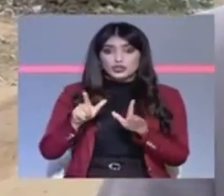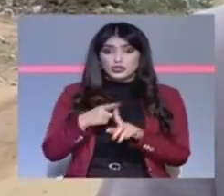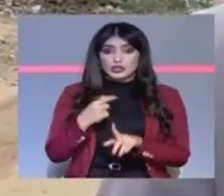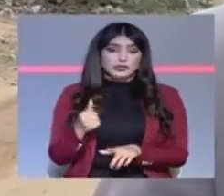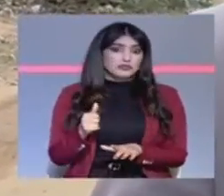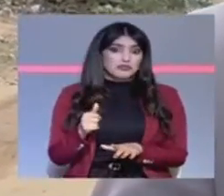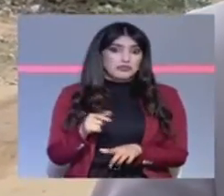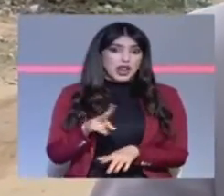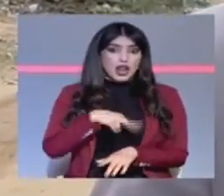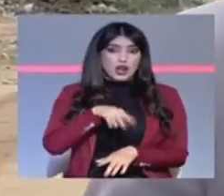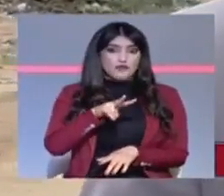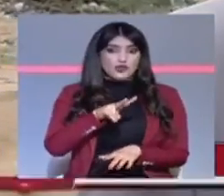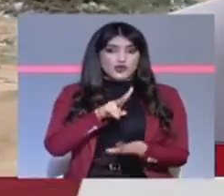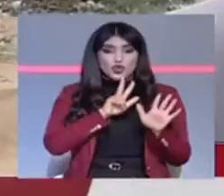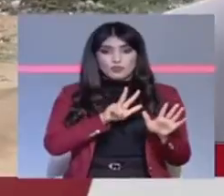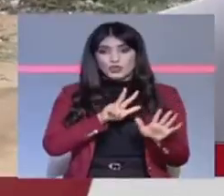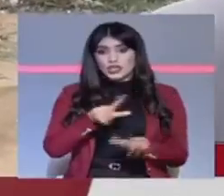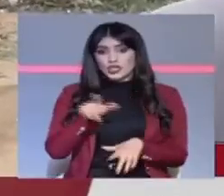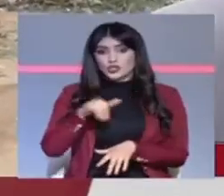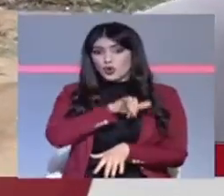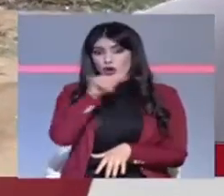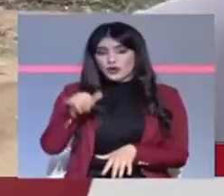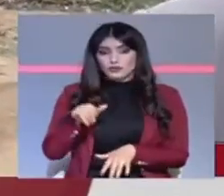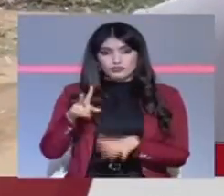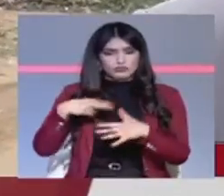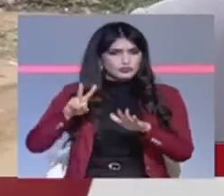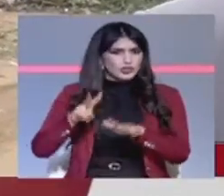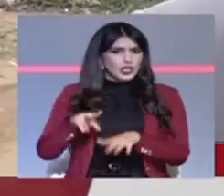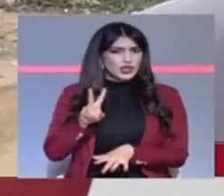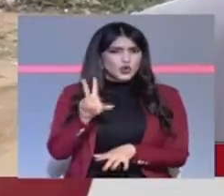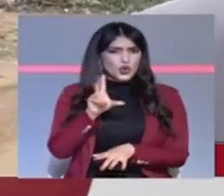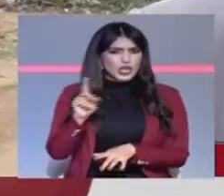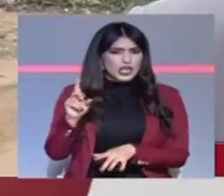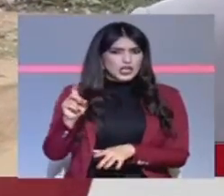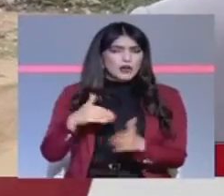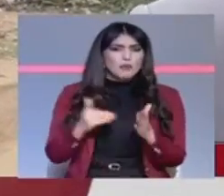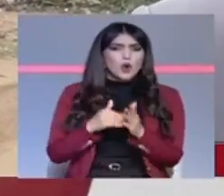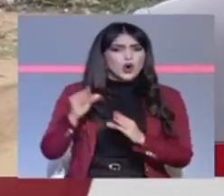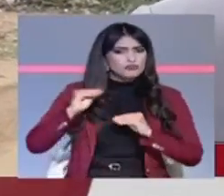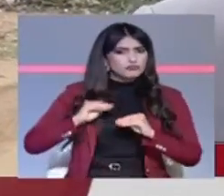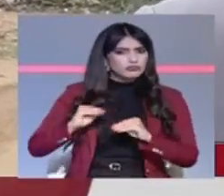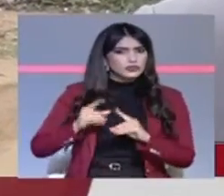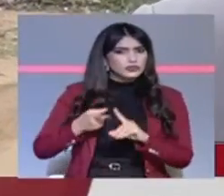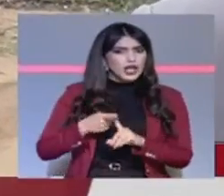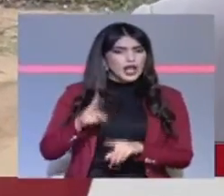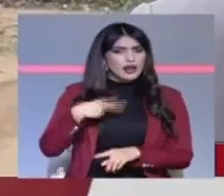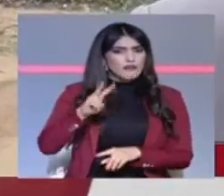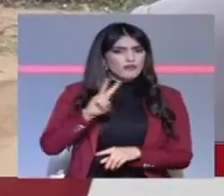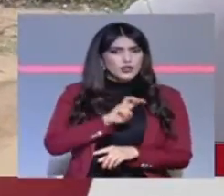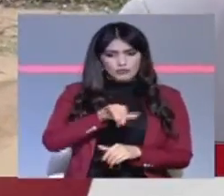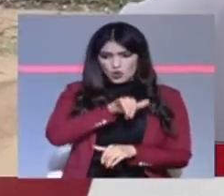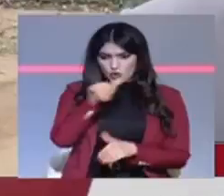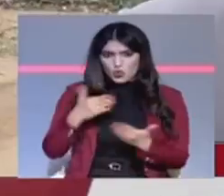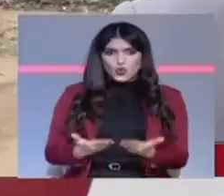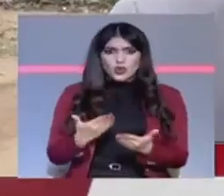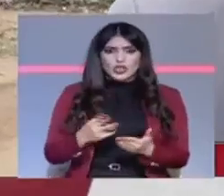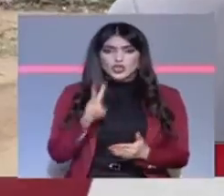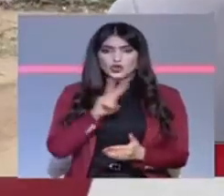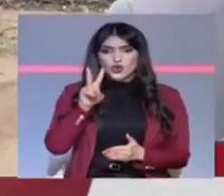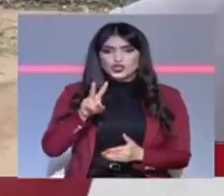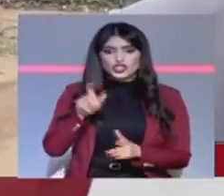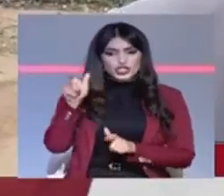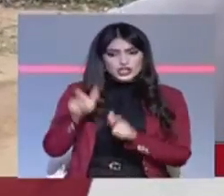2018 اثنين وثلاثين المتعلم 2018 2019 2020 نتعلم من